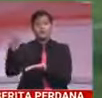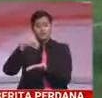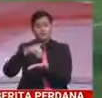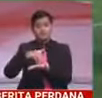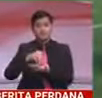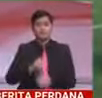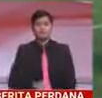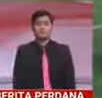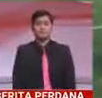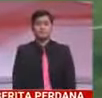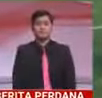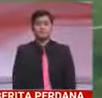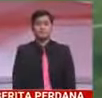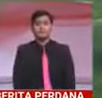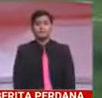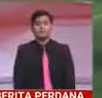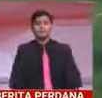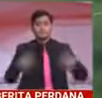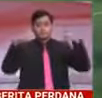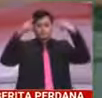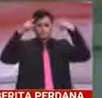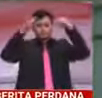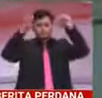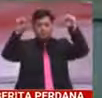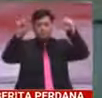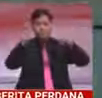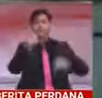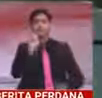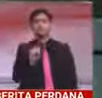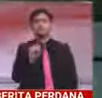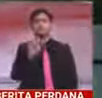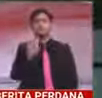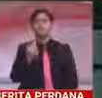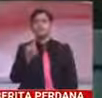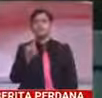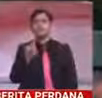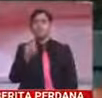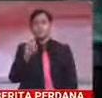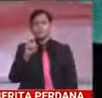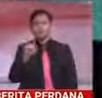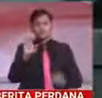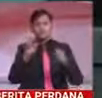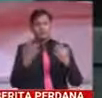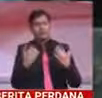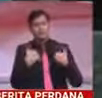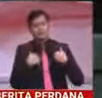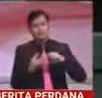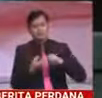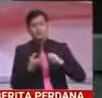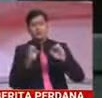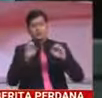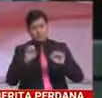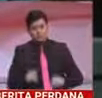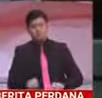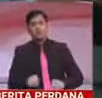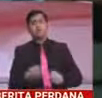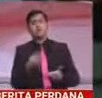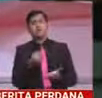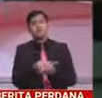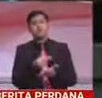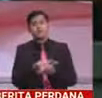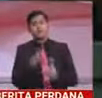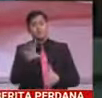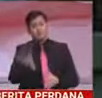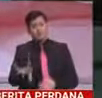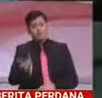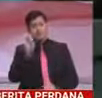Hai presidennya Muhammad Sanusi mano begadang kemampuan keuangan menjadi faktor utama Syariah tersebut dipilih